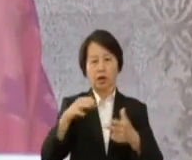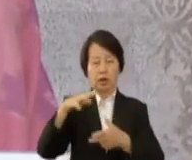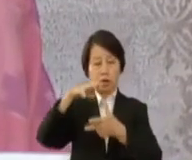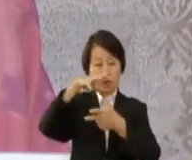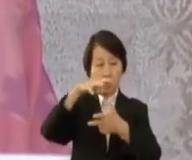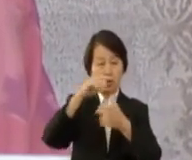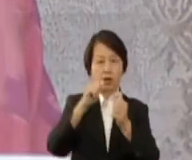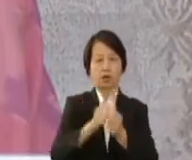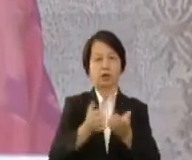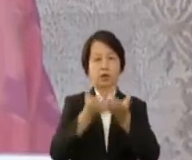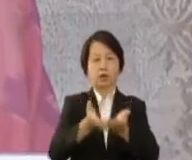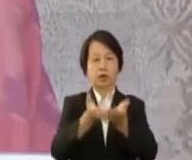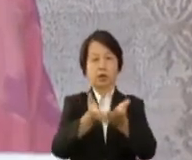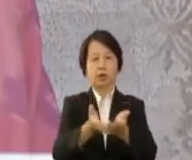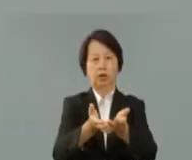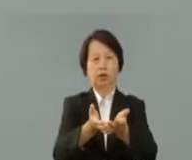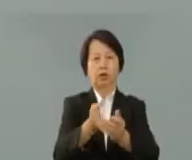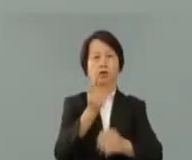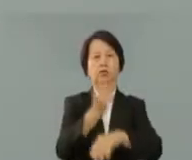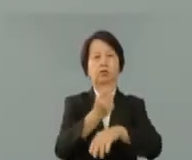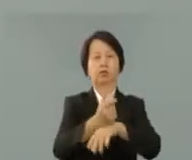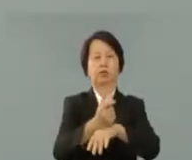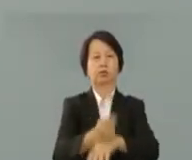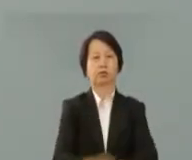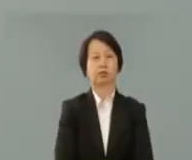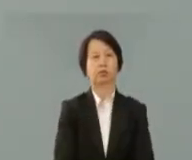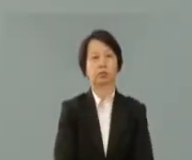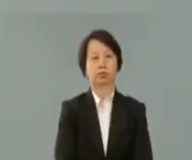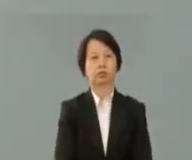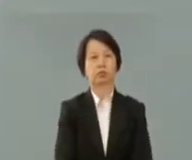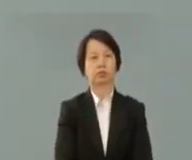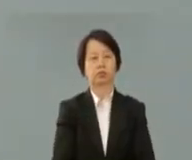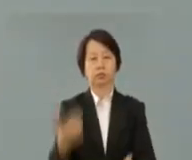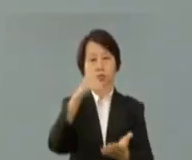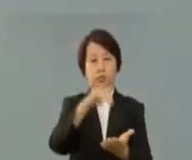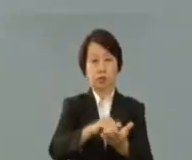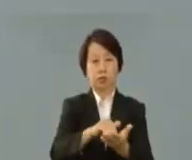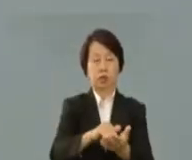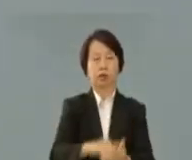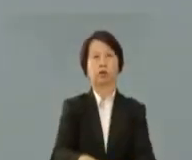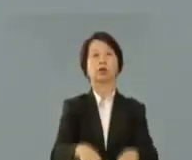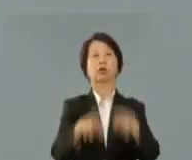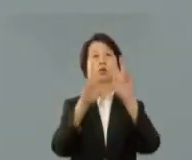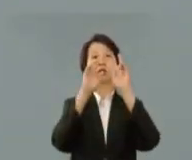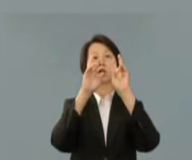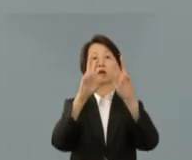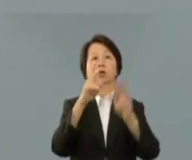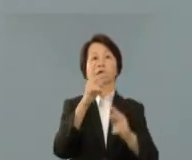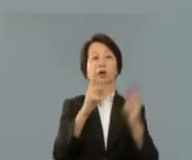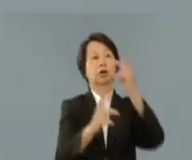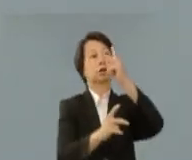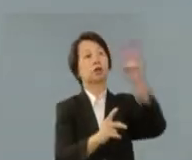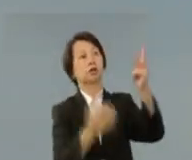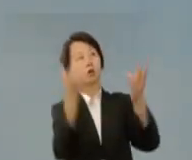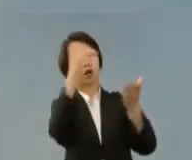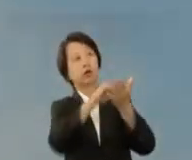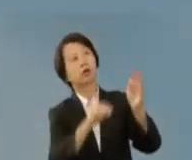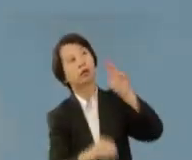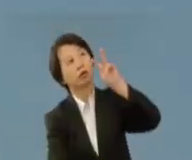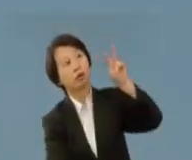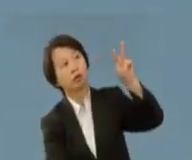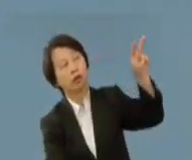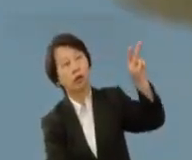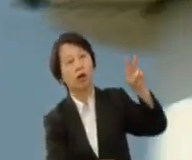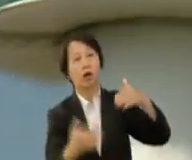dan Maritime Operation. Sekali lagi alihkan pandangan ke sebelah kiri pentas utama.